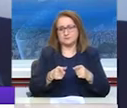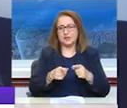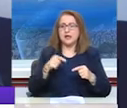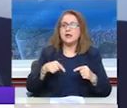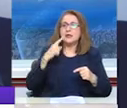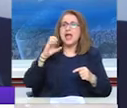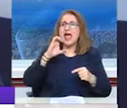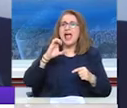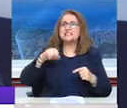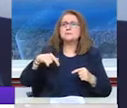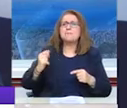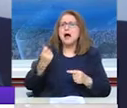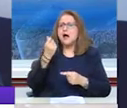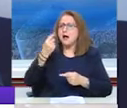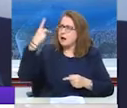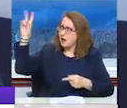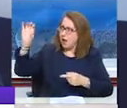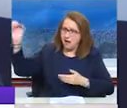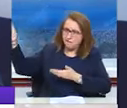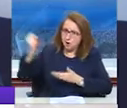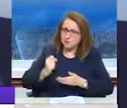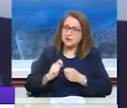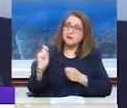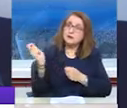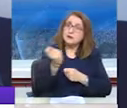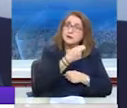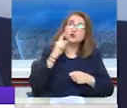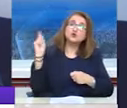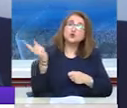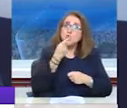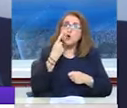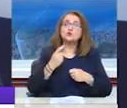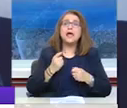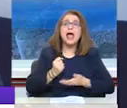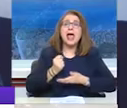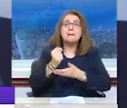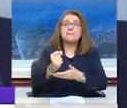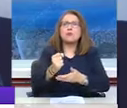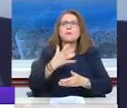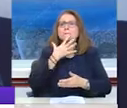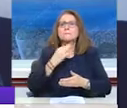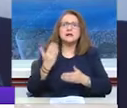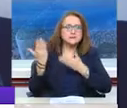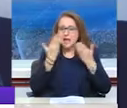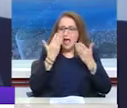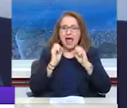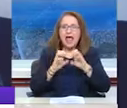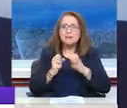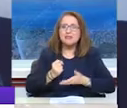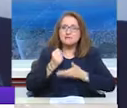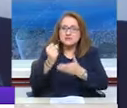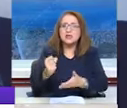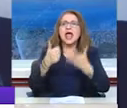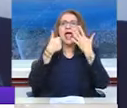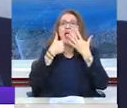όλους τους επιστημονικούς κλάδους εκπαιδευτικό επίδομα αποζημίωση ύψους 600 ευρώ για το μήνα